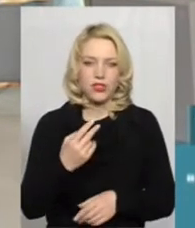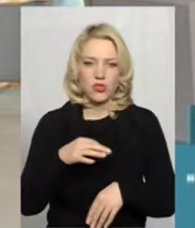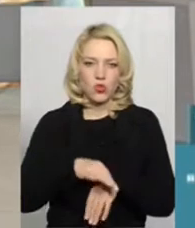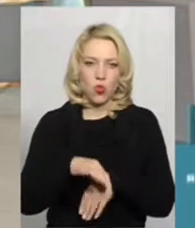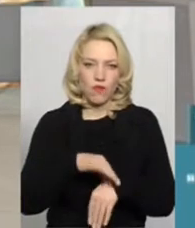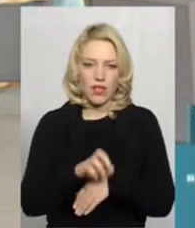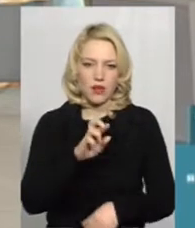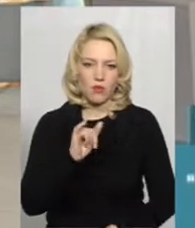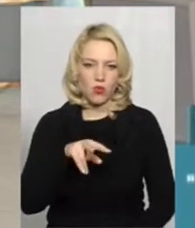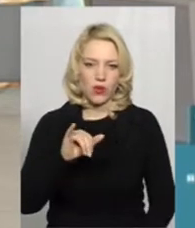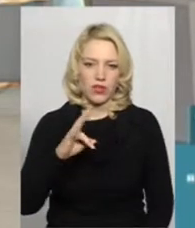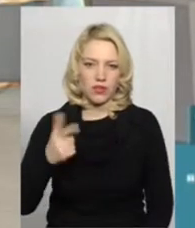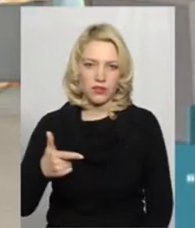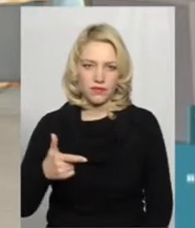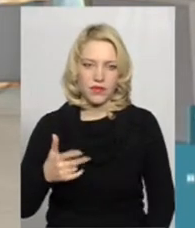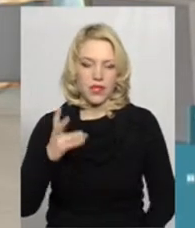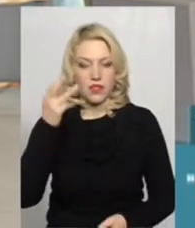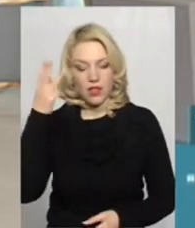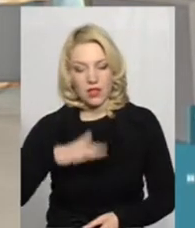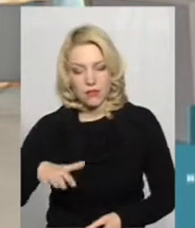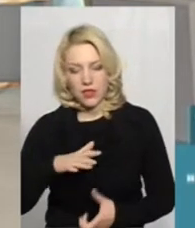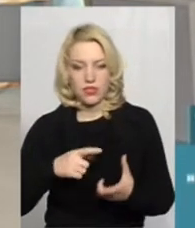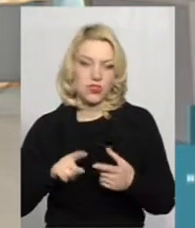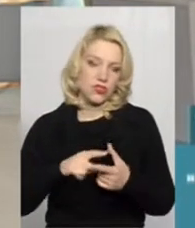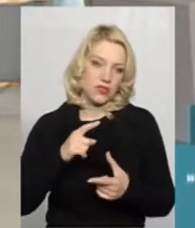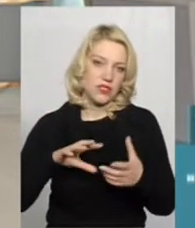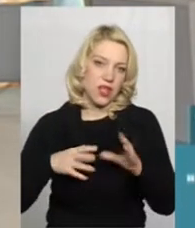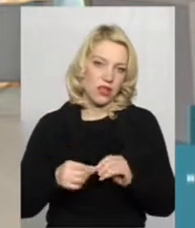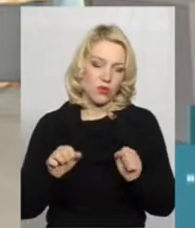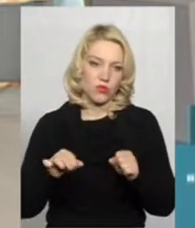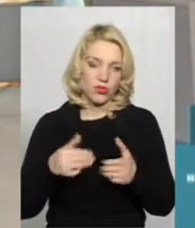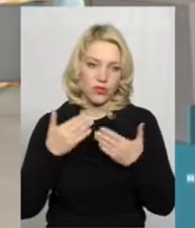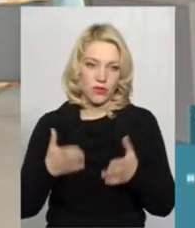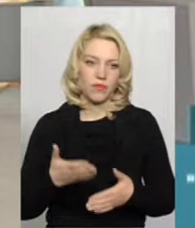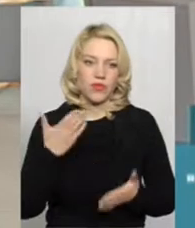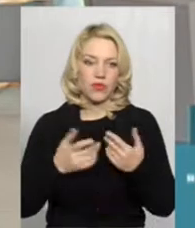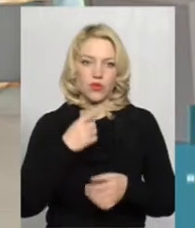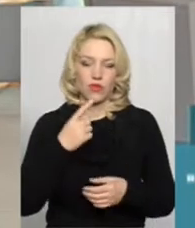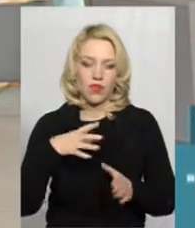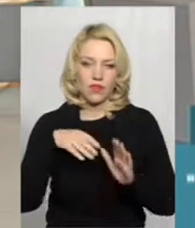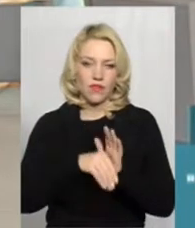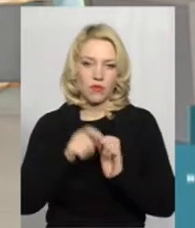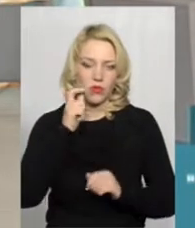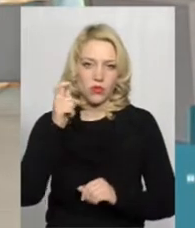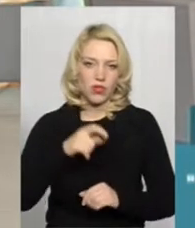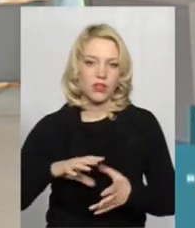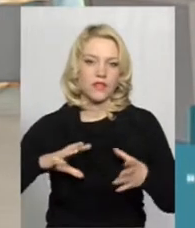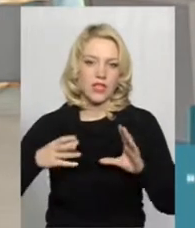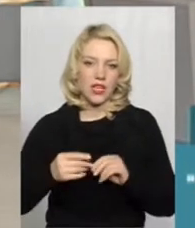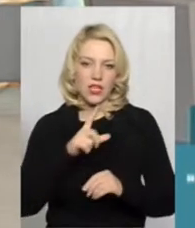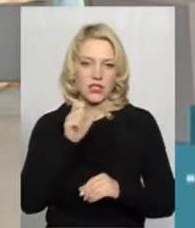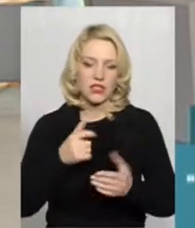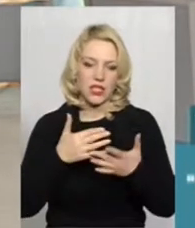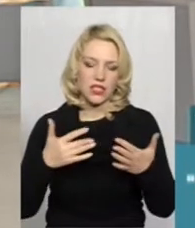цькуванню, булінгу на Хмельниччині чи загалом, можливо? Ну, якщо взяти в рамках України, то взагалі за